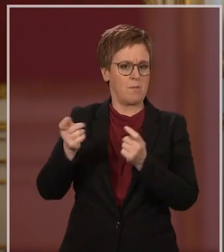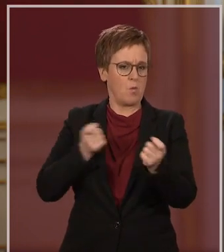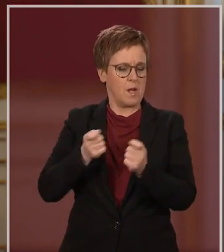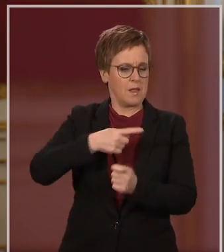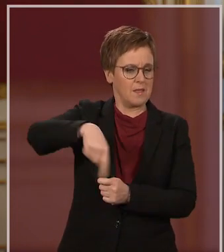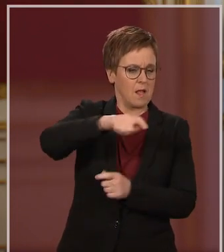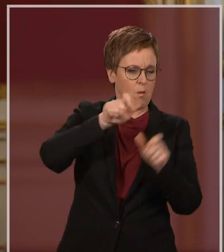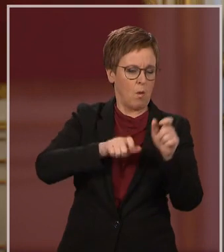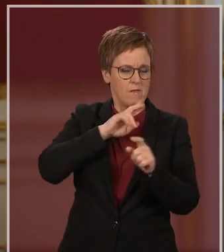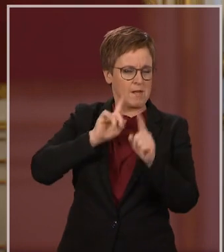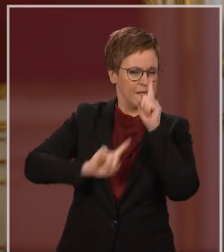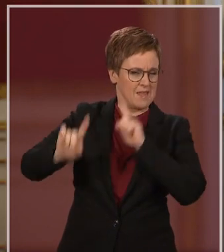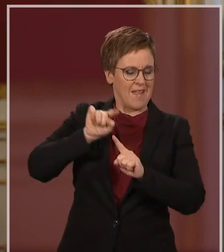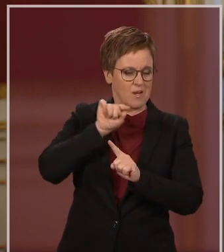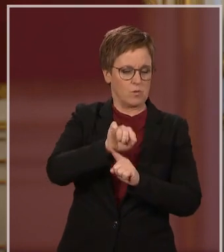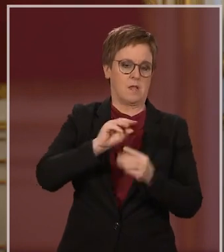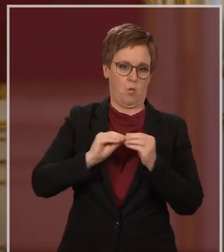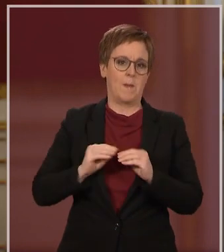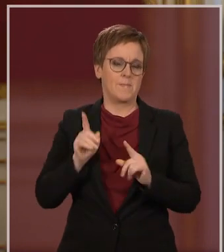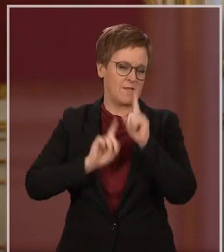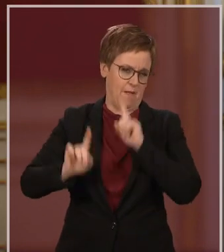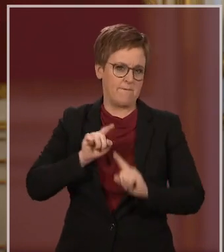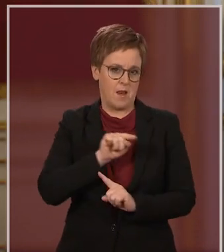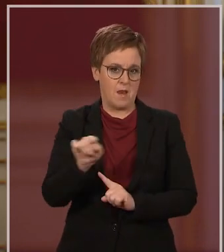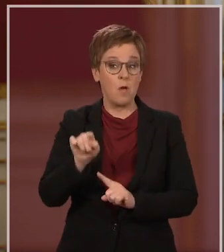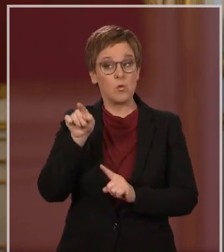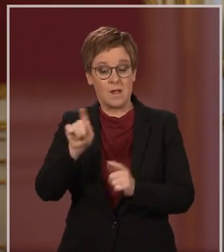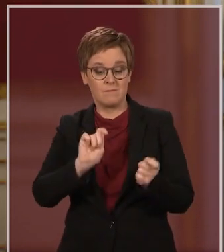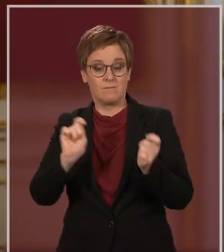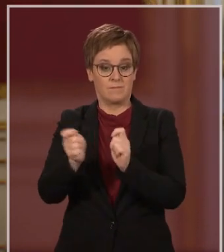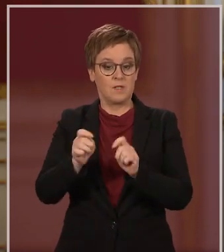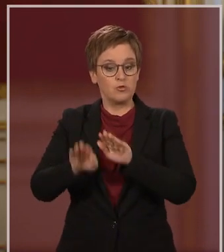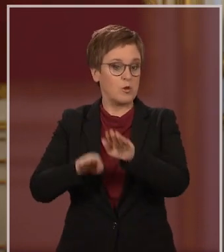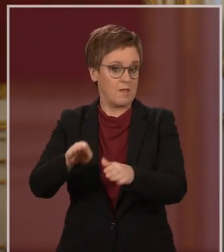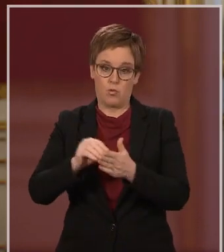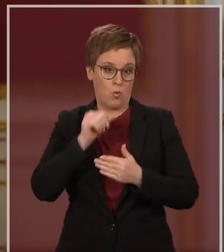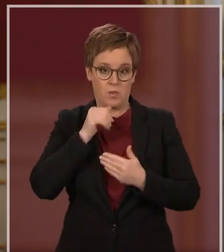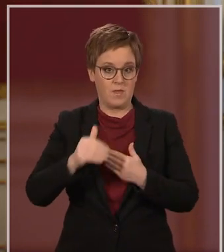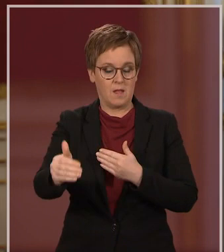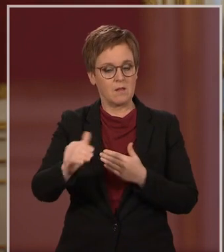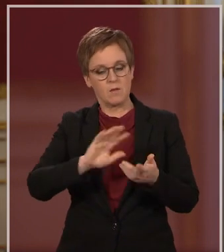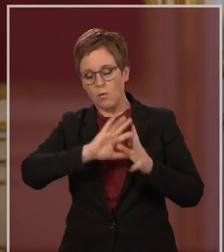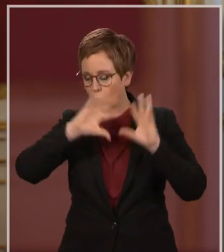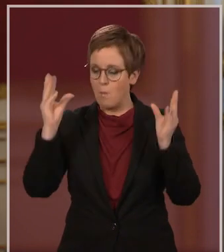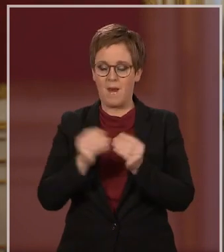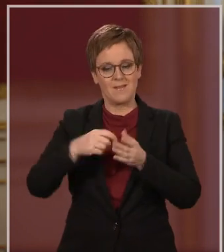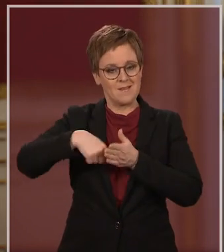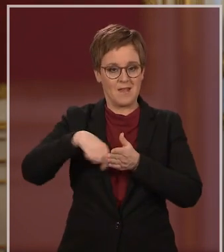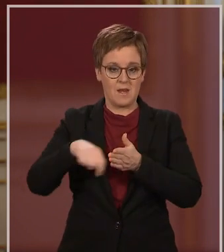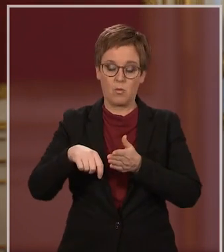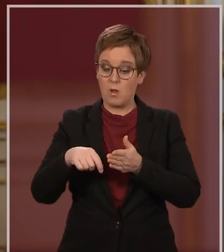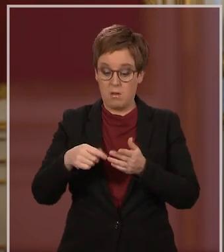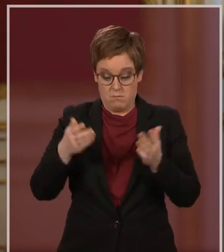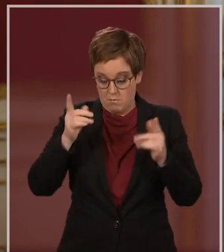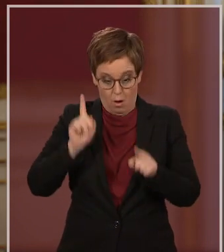Politik. Und auch da sind entsprechende Schritte noch immer nicht gesetzt. Die Generalsanierung hat noch immer